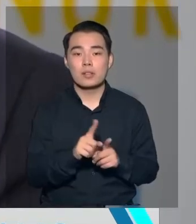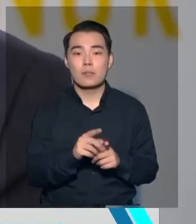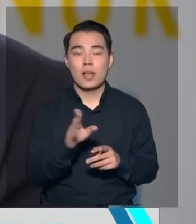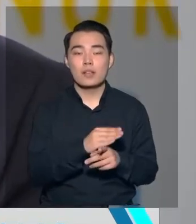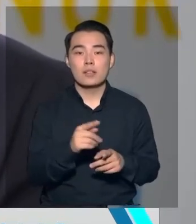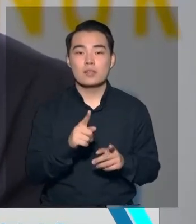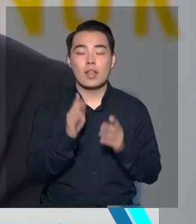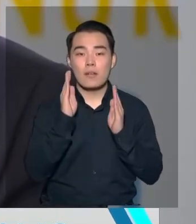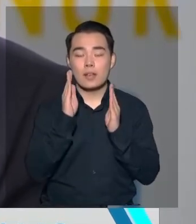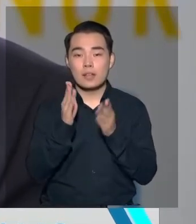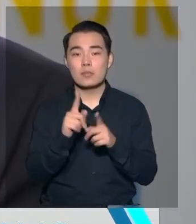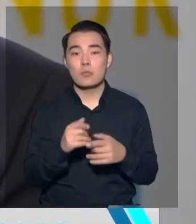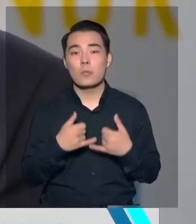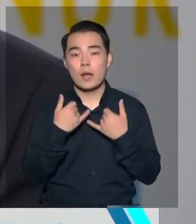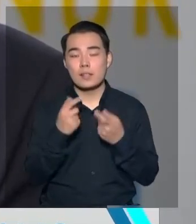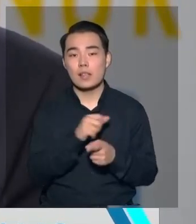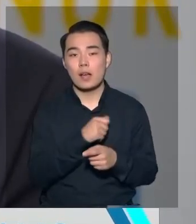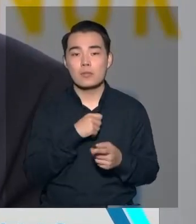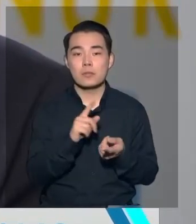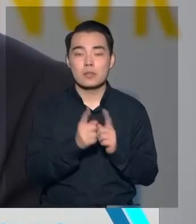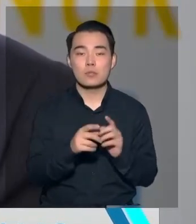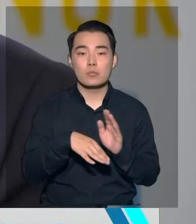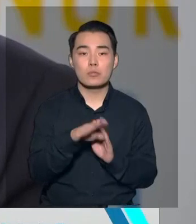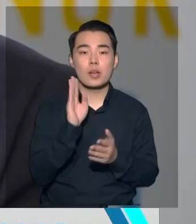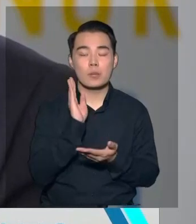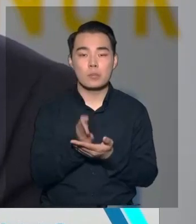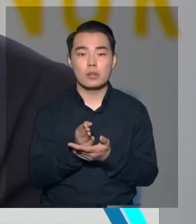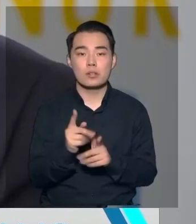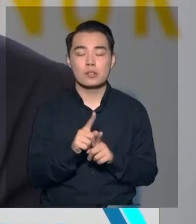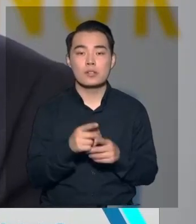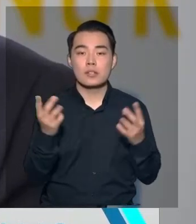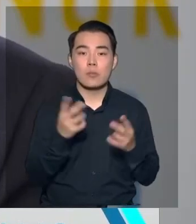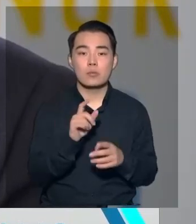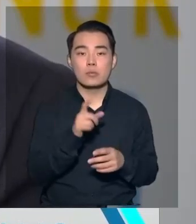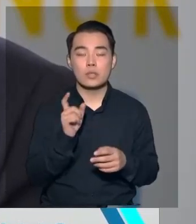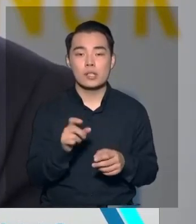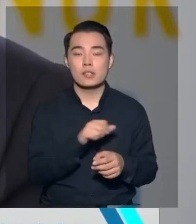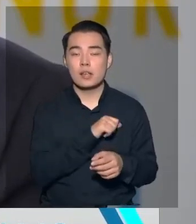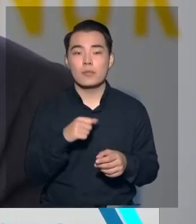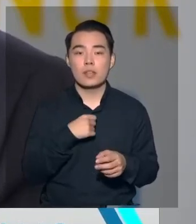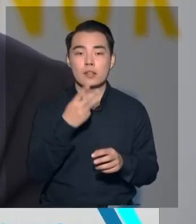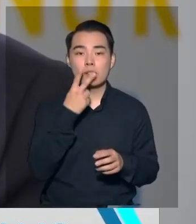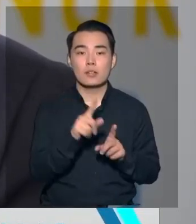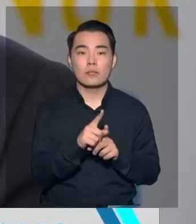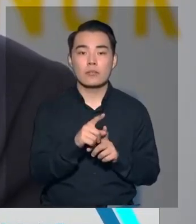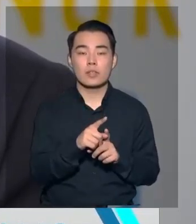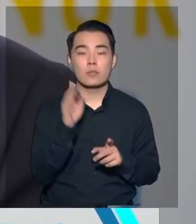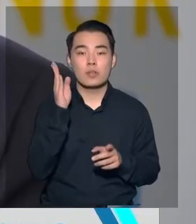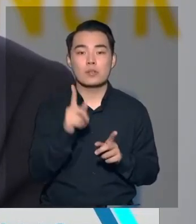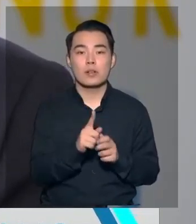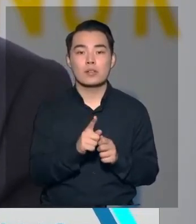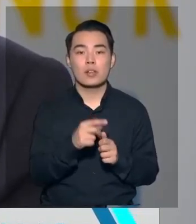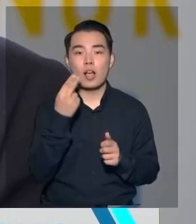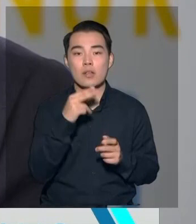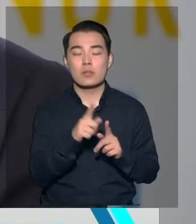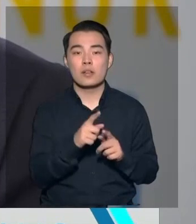сенімнің артуын, сайлаудың легитимдігін қамтамасыз ететін дүниелер болуы тиіс. Өйткені себебі бізді алда үлкен сынақтар,